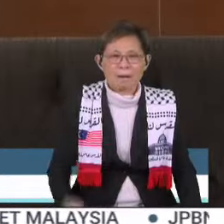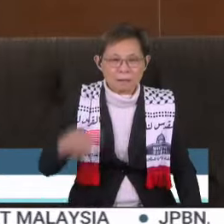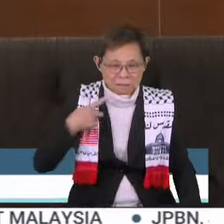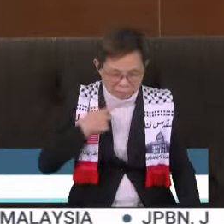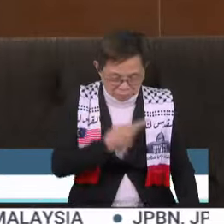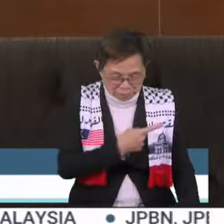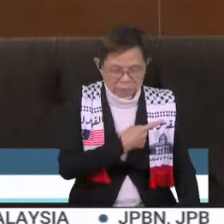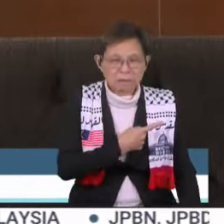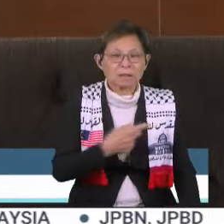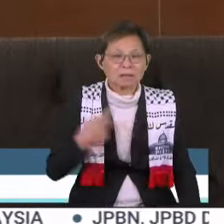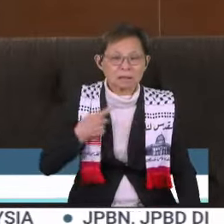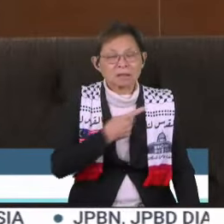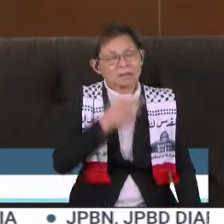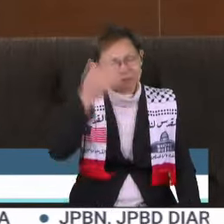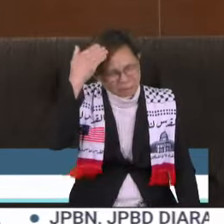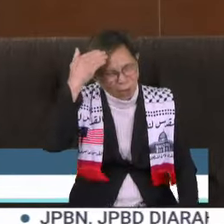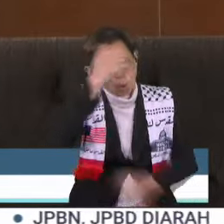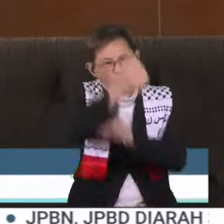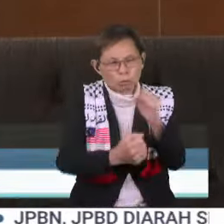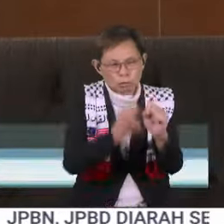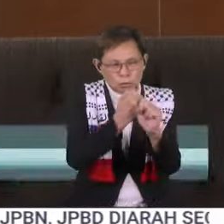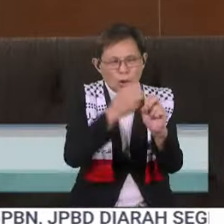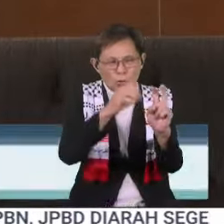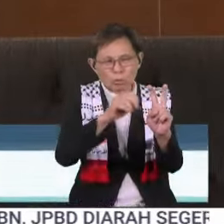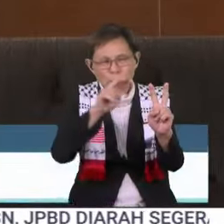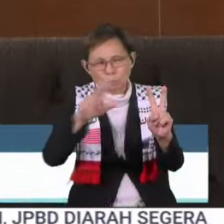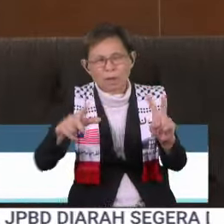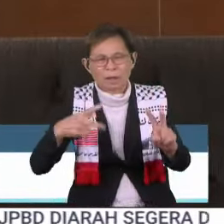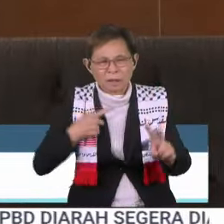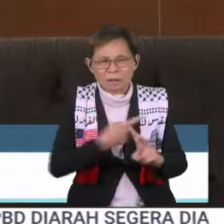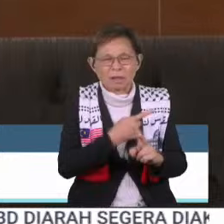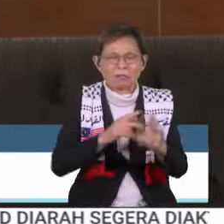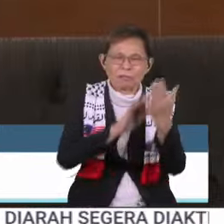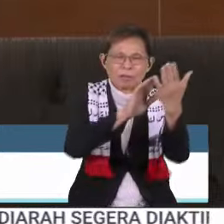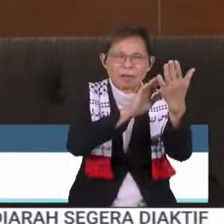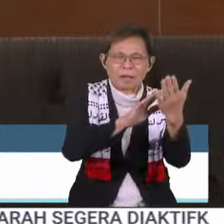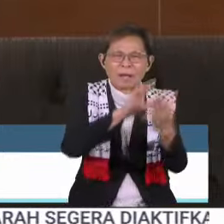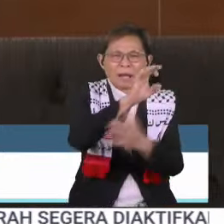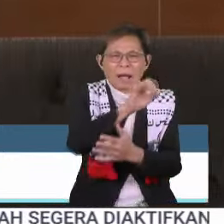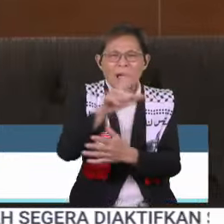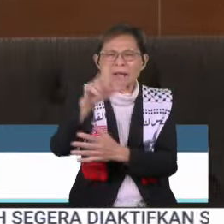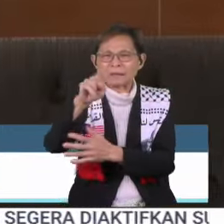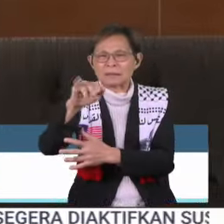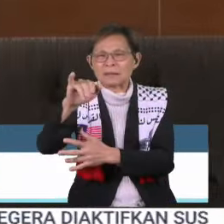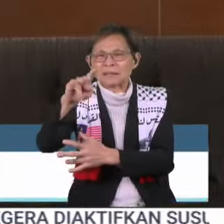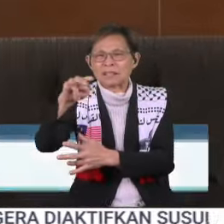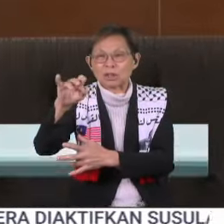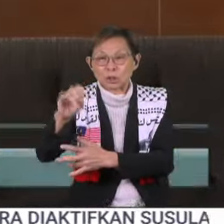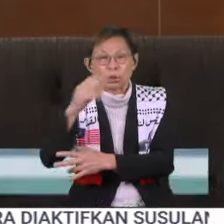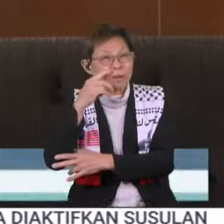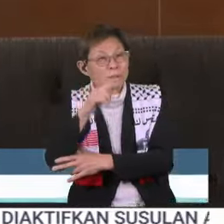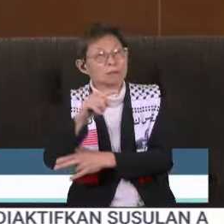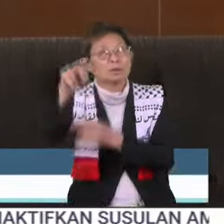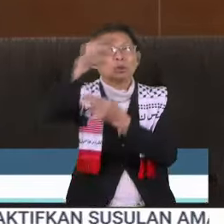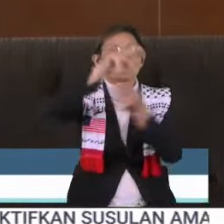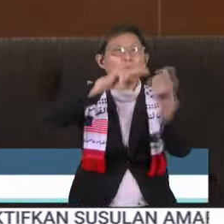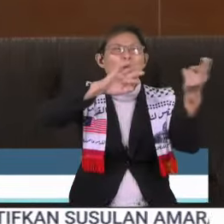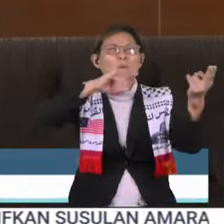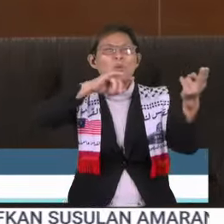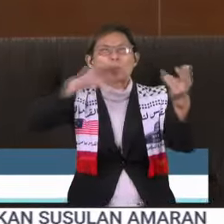Kita tahu bahawa macam tahun ini apabila kita melalui tempoh El Nino dan kita melihat jerebu ini kembali